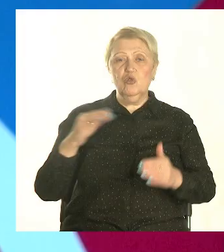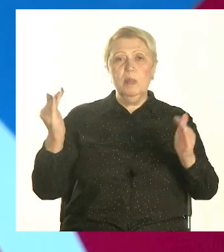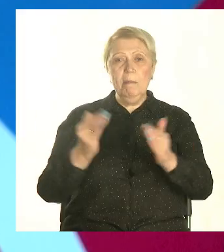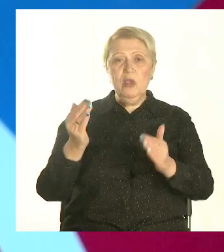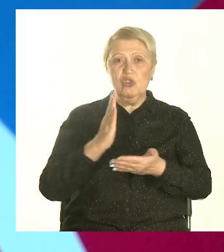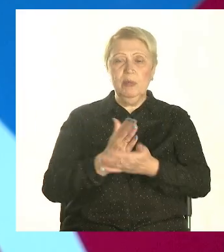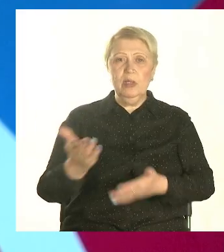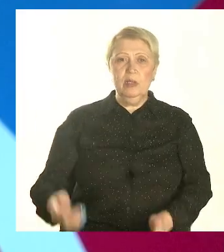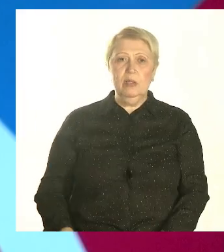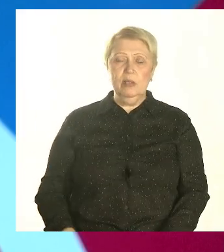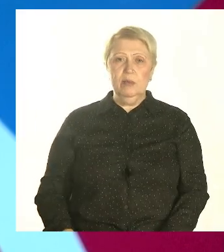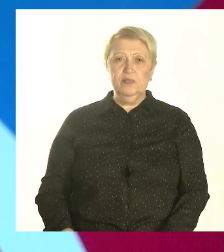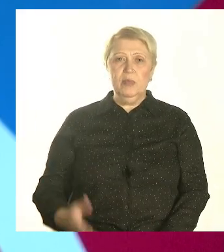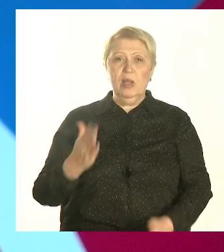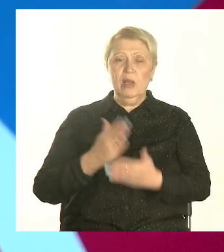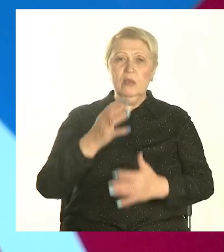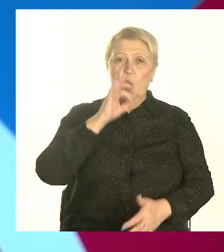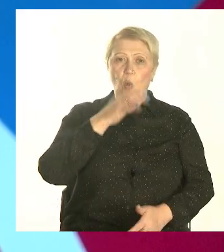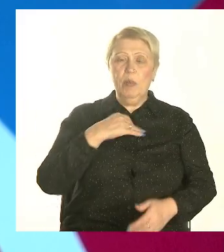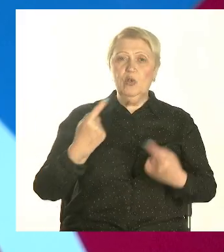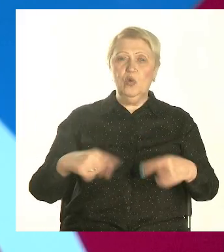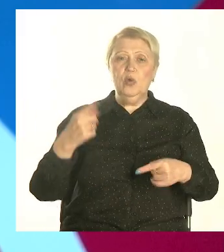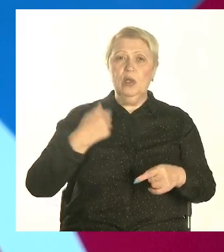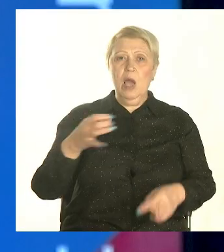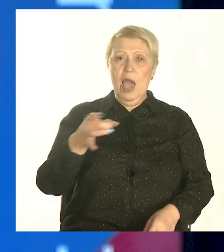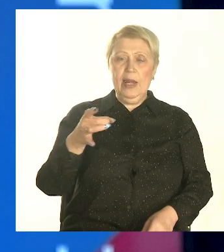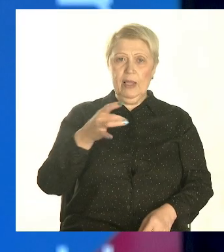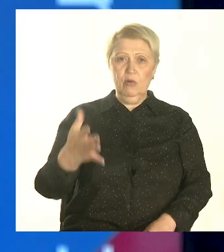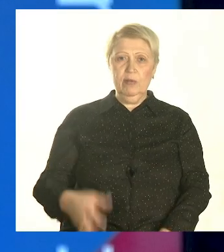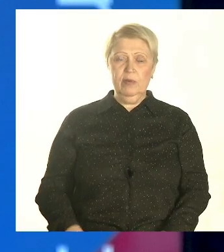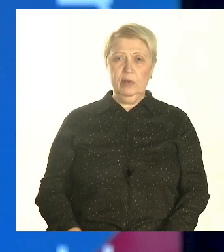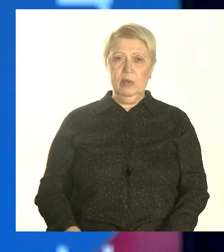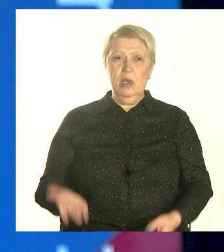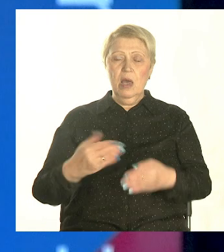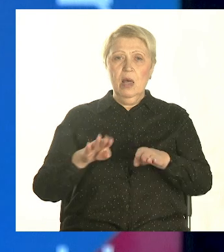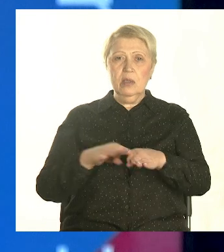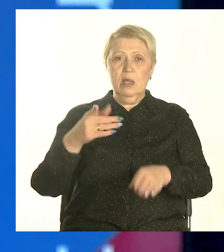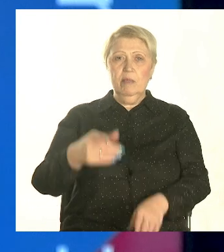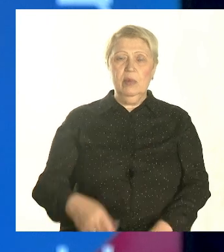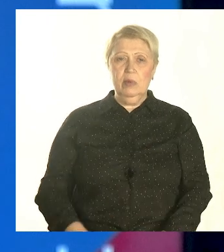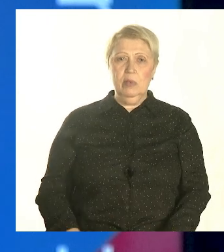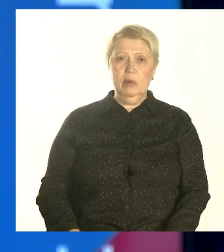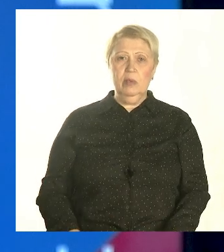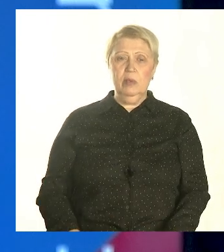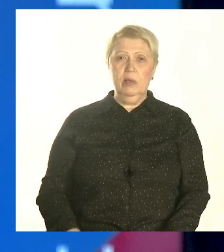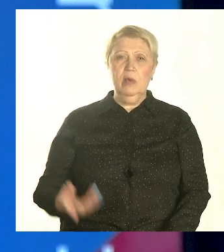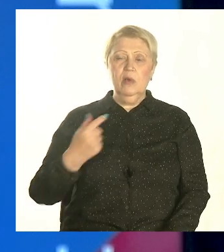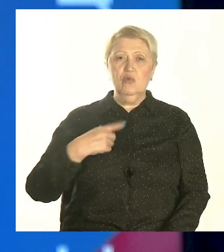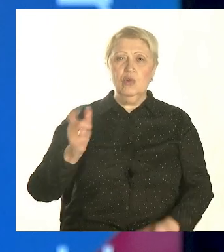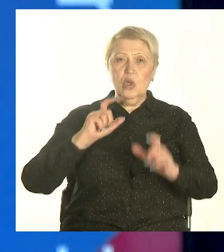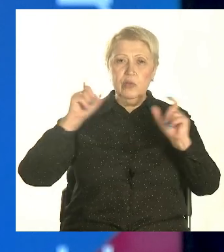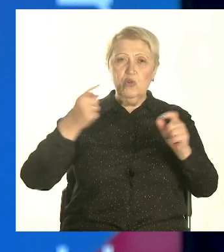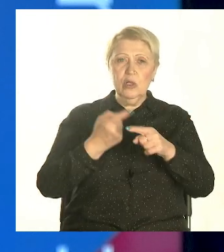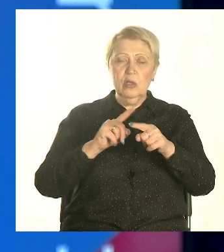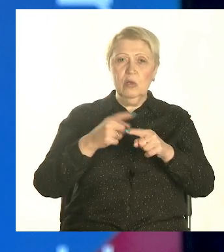Но, исходя по опыту других регионов, там... Вот звучит это слово «монополия». И в этом